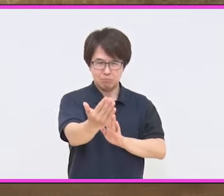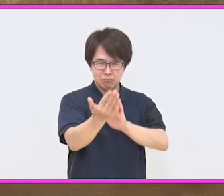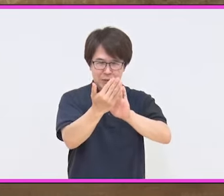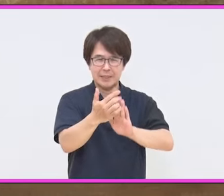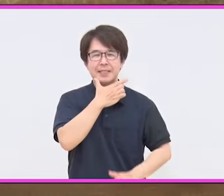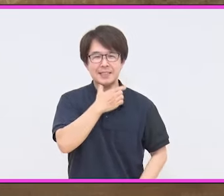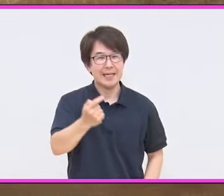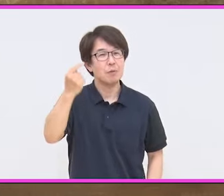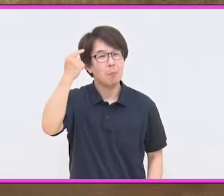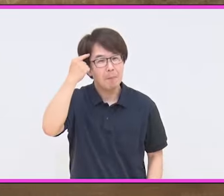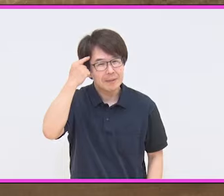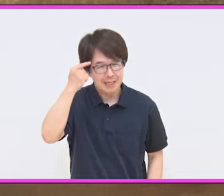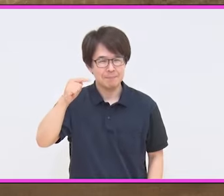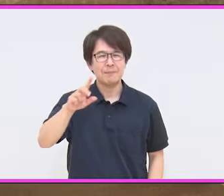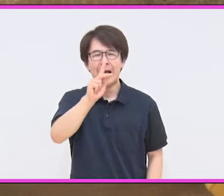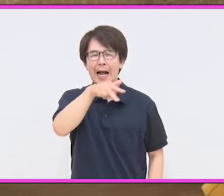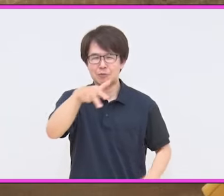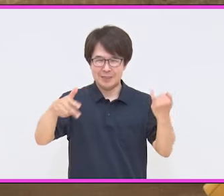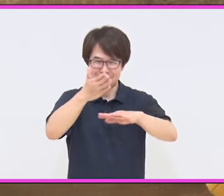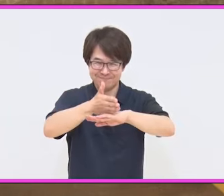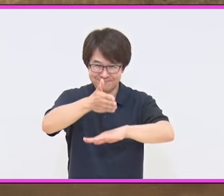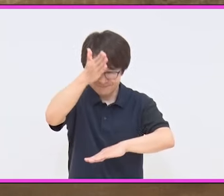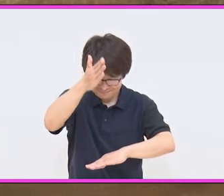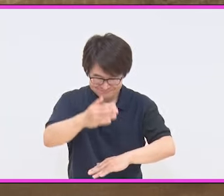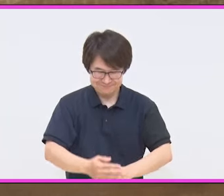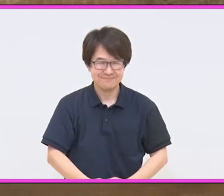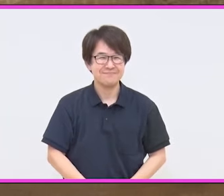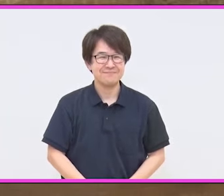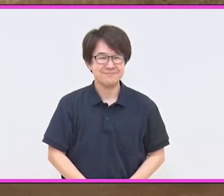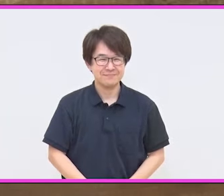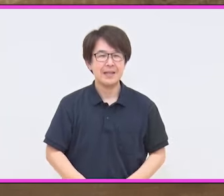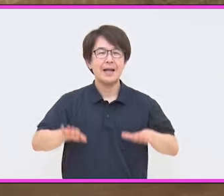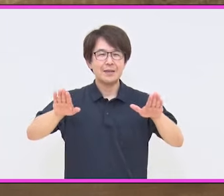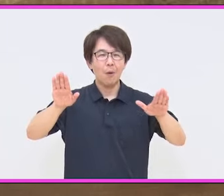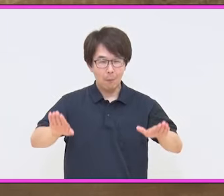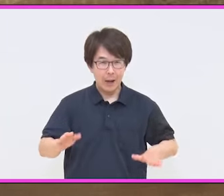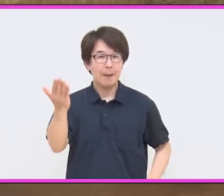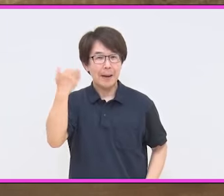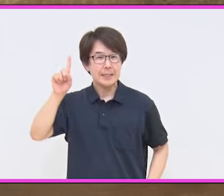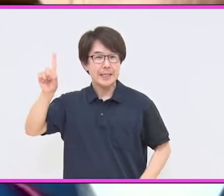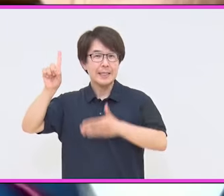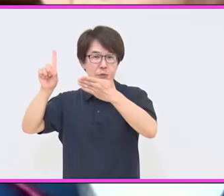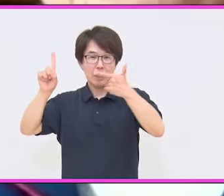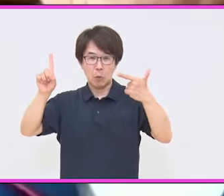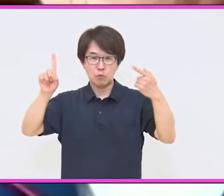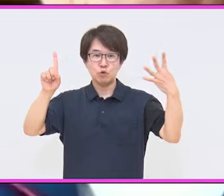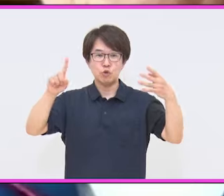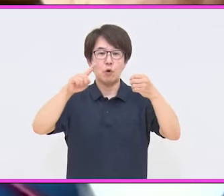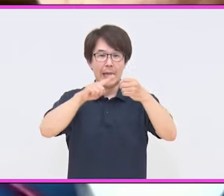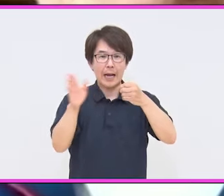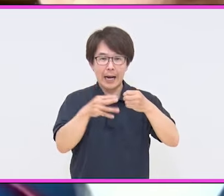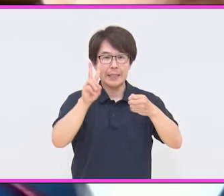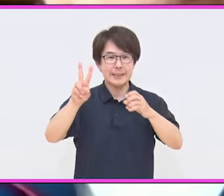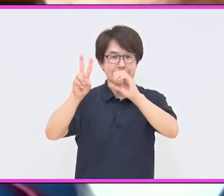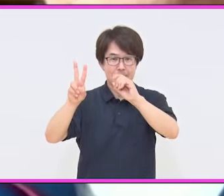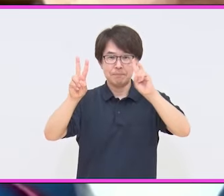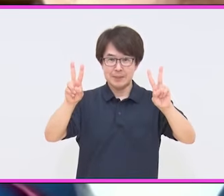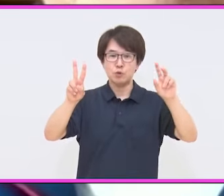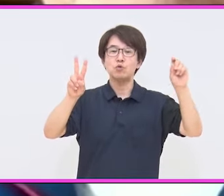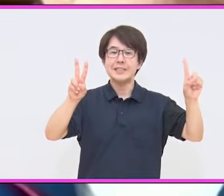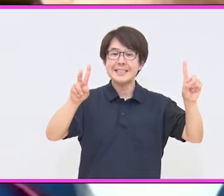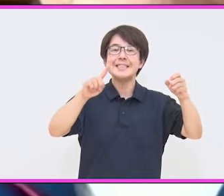きたいと思いました。カズさん、ありがとうございました。今日は1964年から2021年